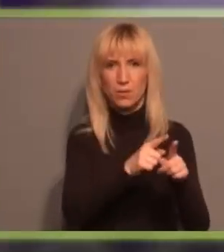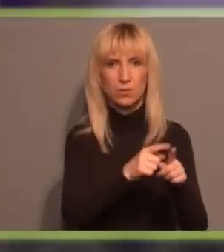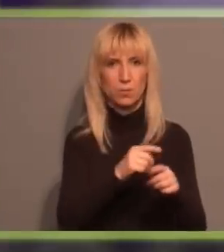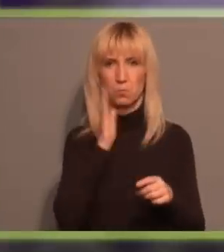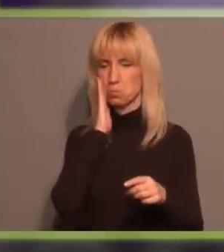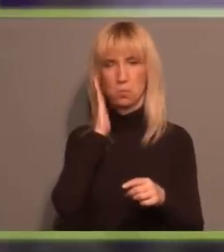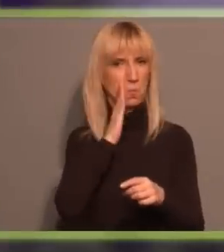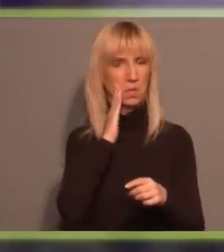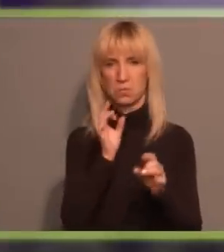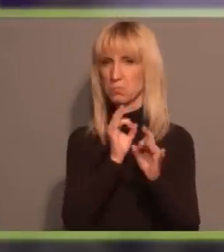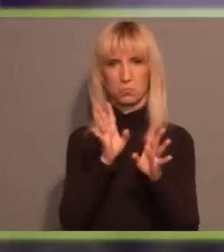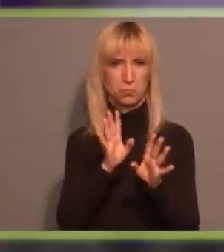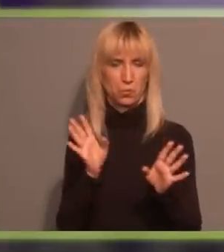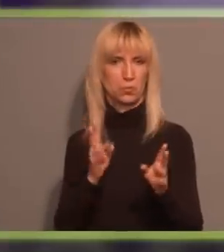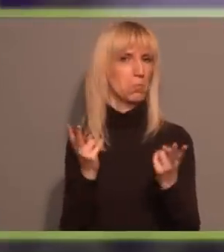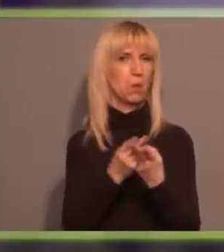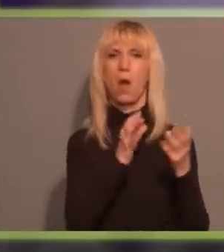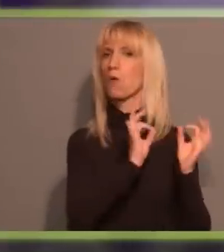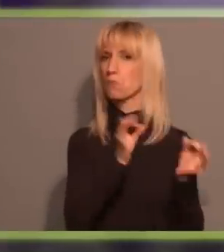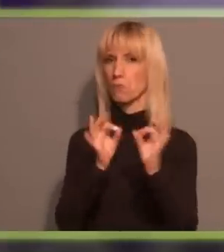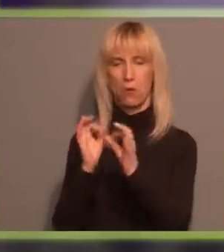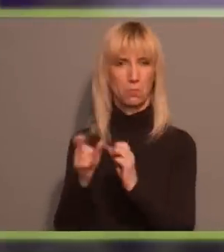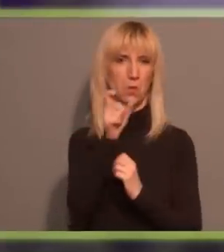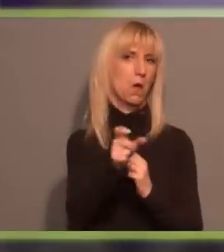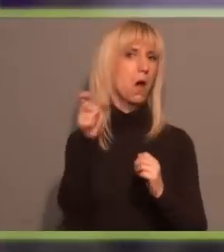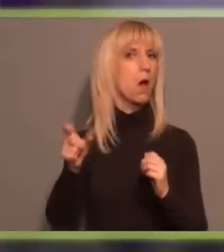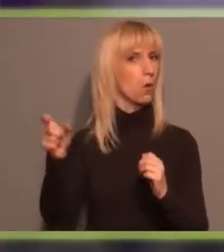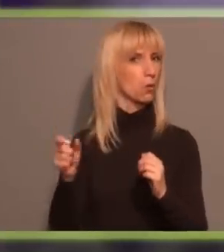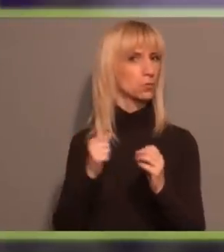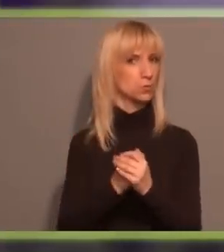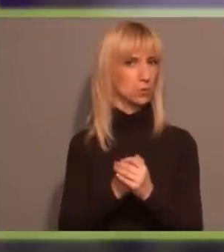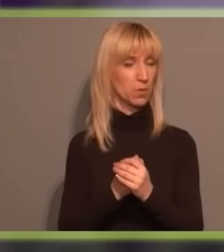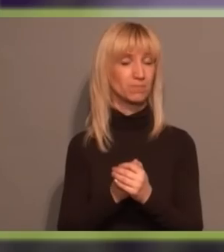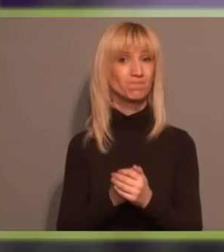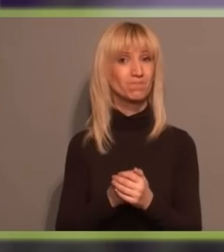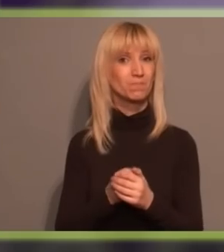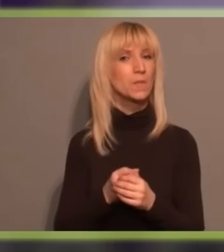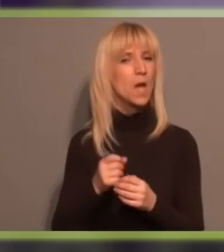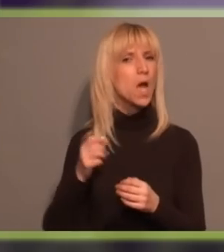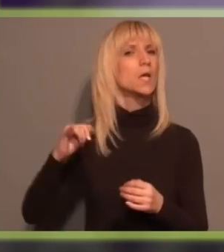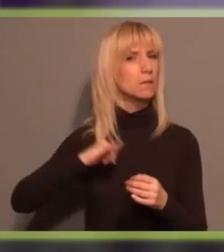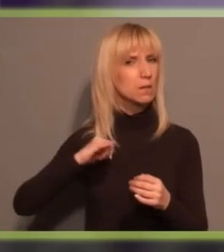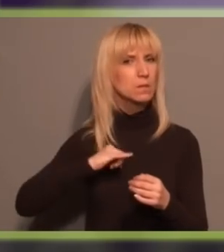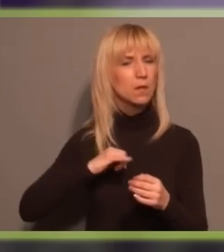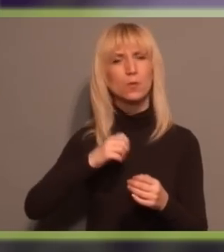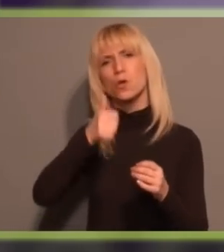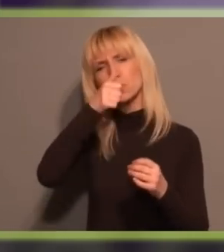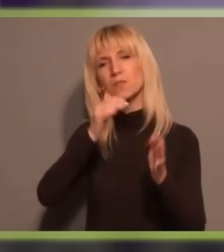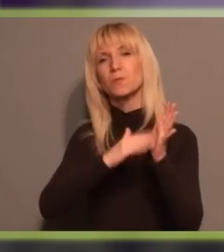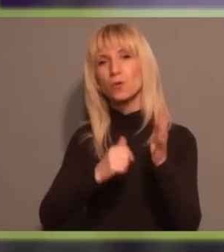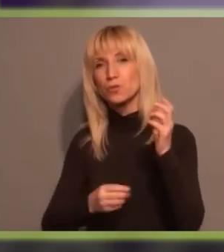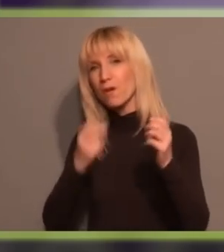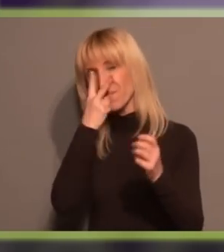ne misli, tako da ja sam kao normalni society u Americi, ali na što je interesno, što sam vidjela na